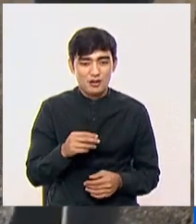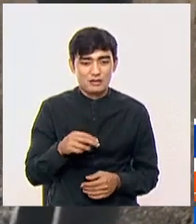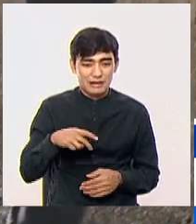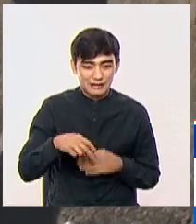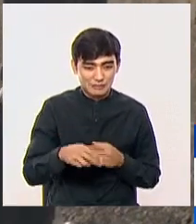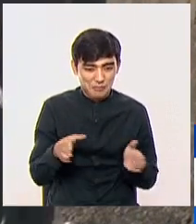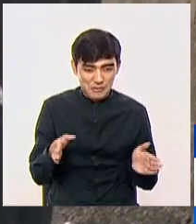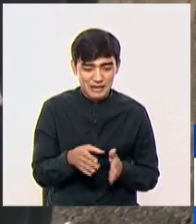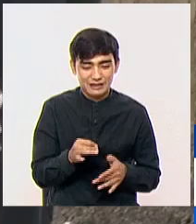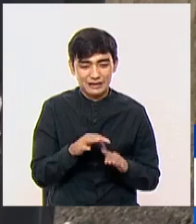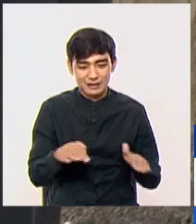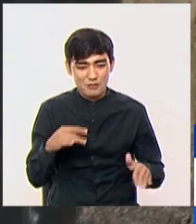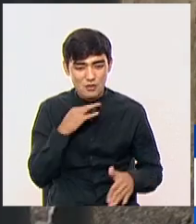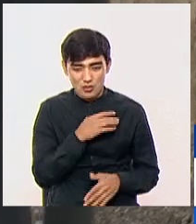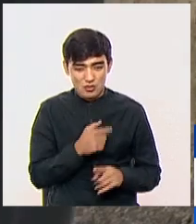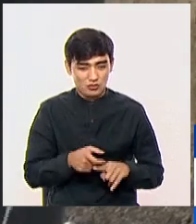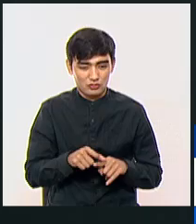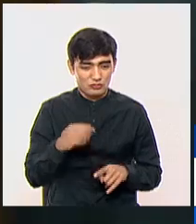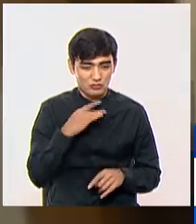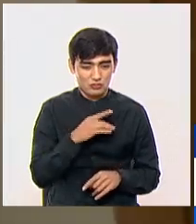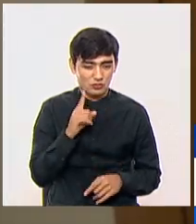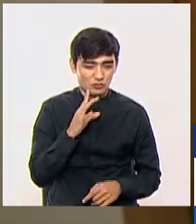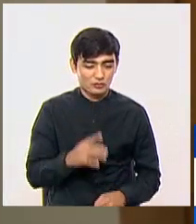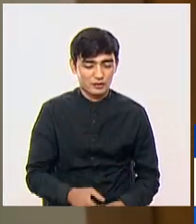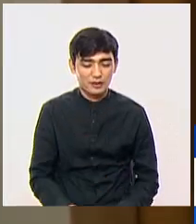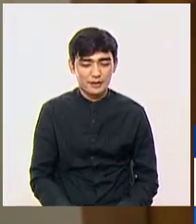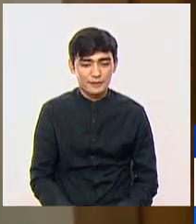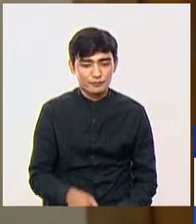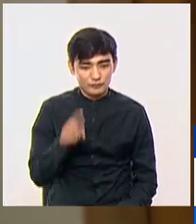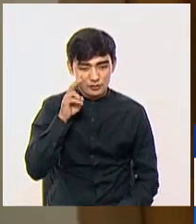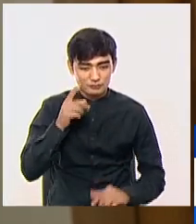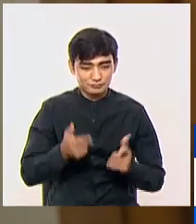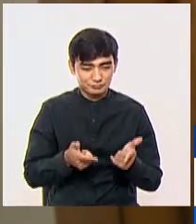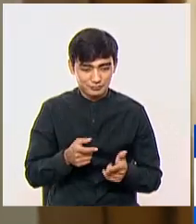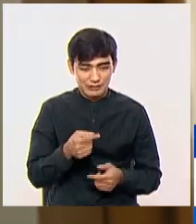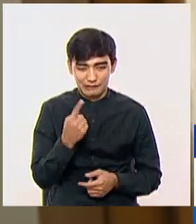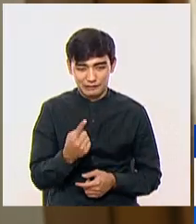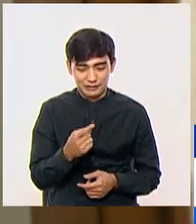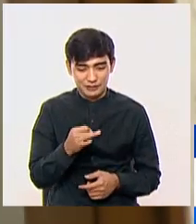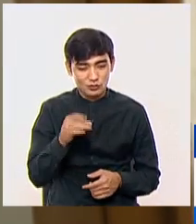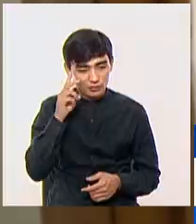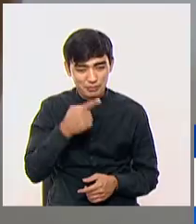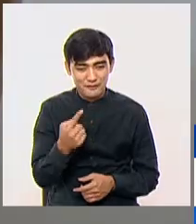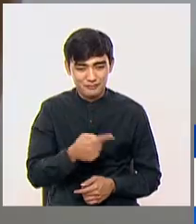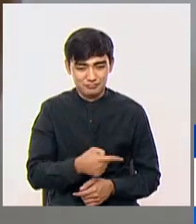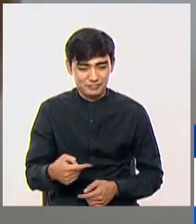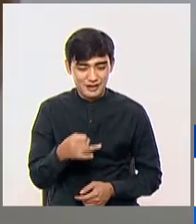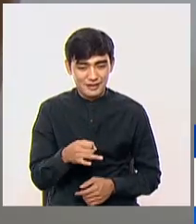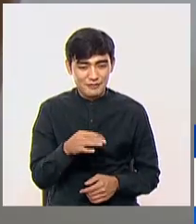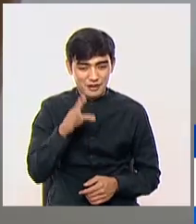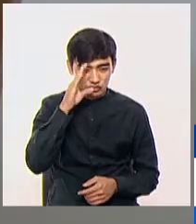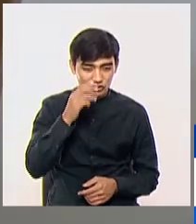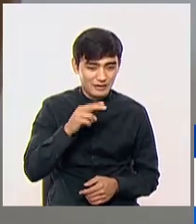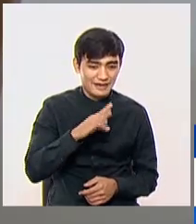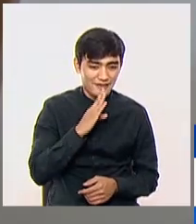детей много, и как бы вот это вот очень много неудобств. Туалет действительно единственный на первом этаже. Между помещениями для мальчиков